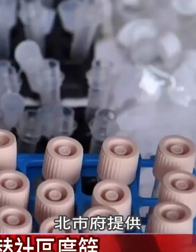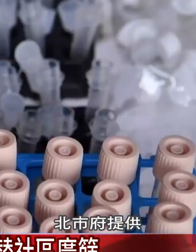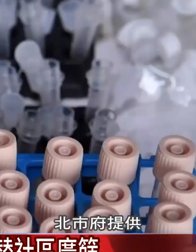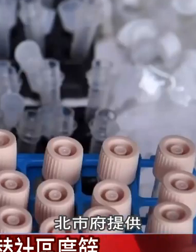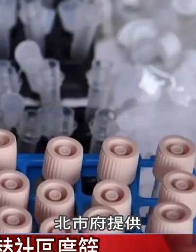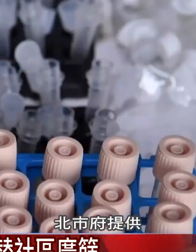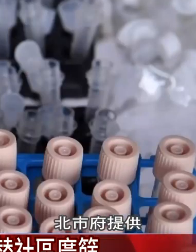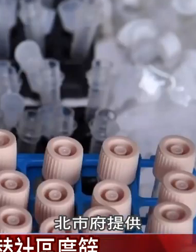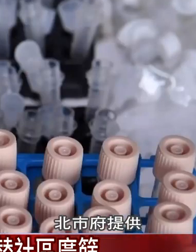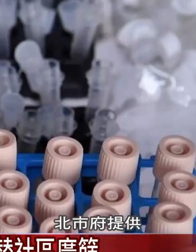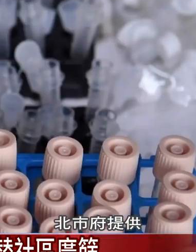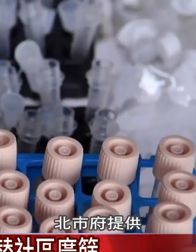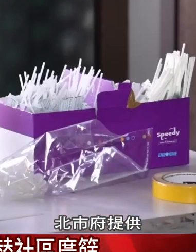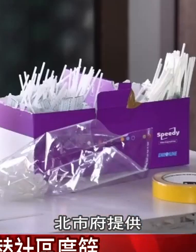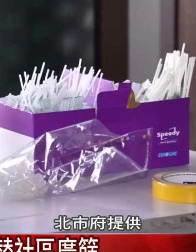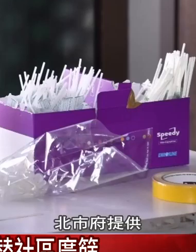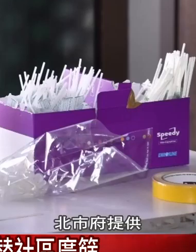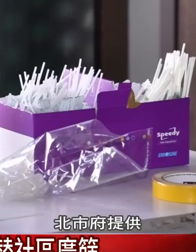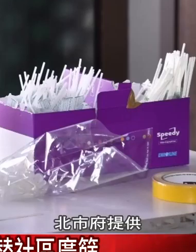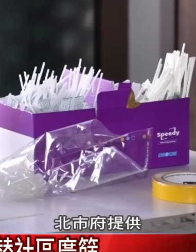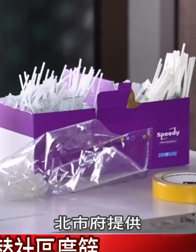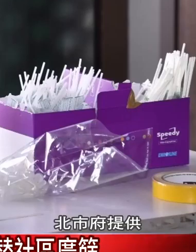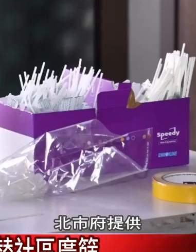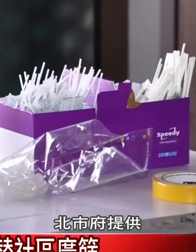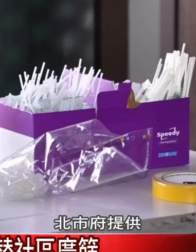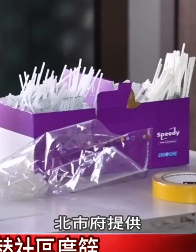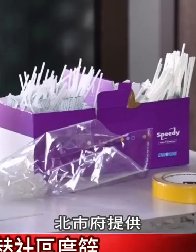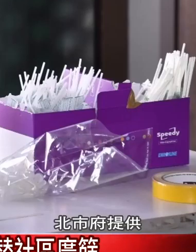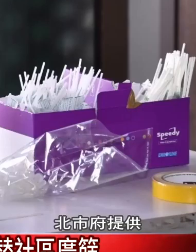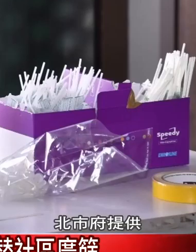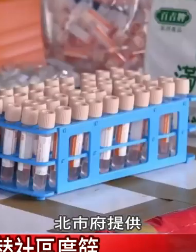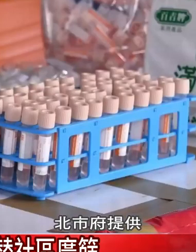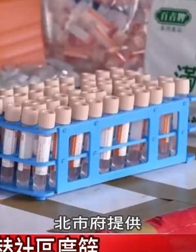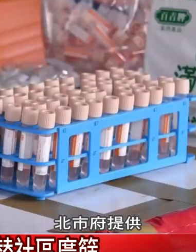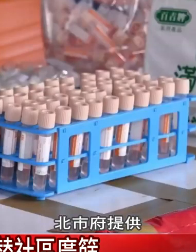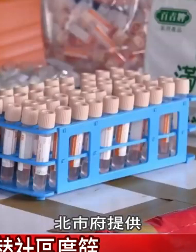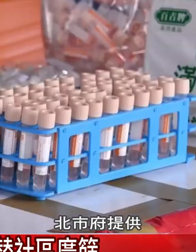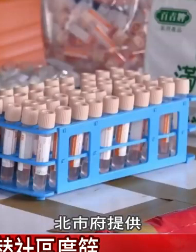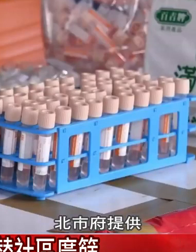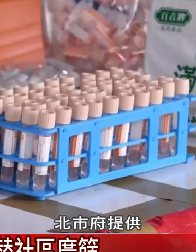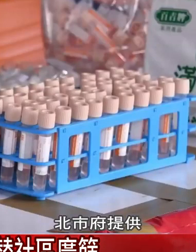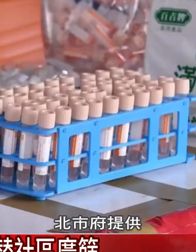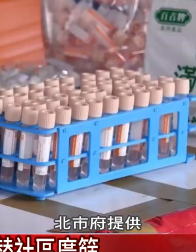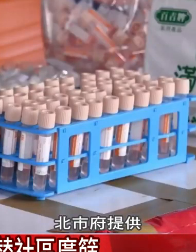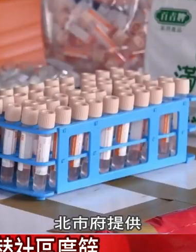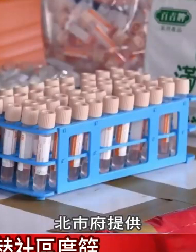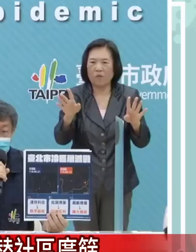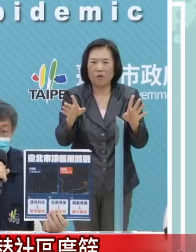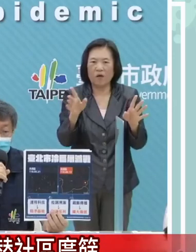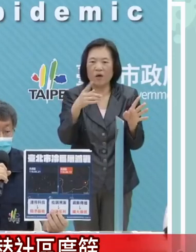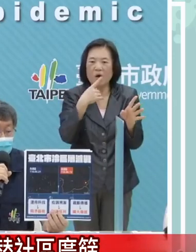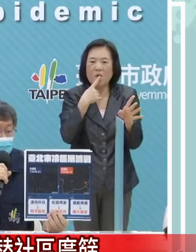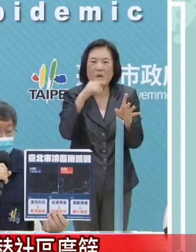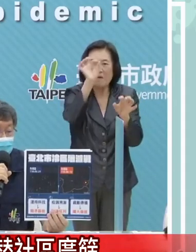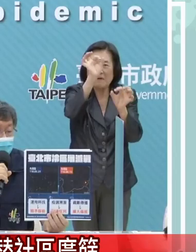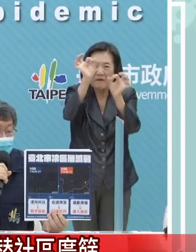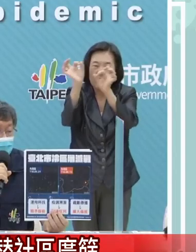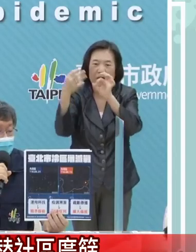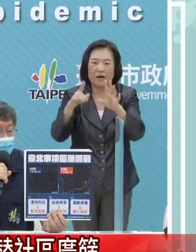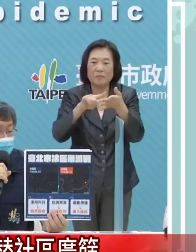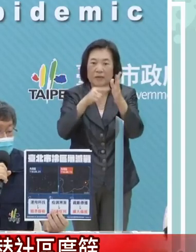去把那些可能的感染者找出来。那我们看看有没有效。我们看从内湖区，你知